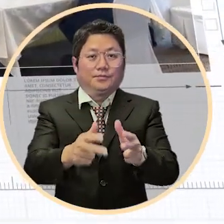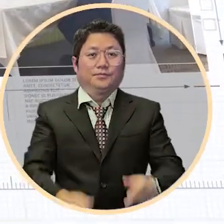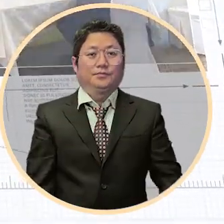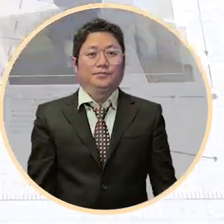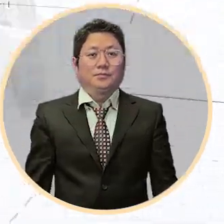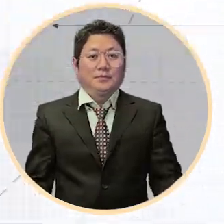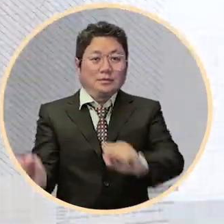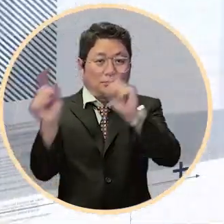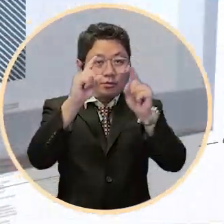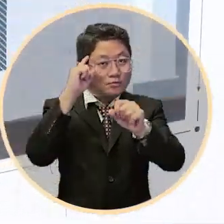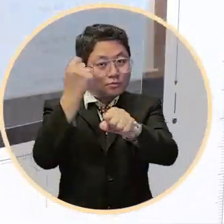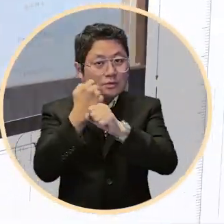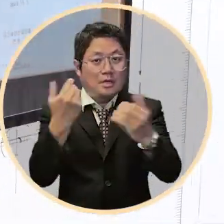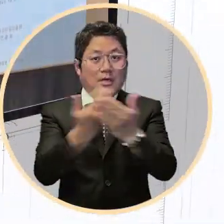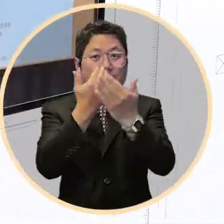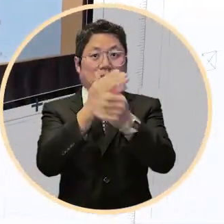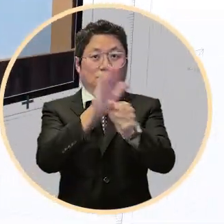건강보건관리사업,